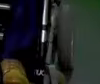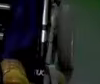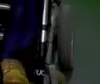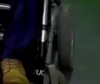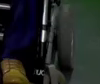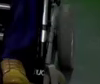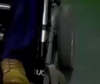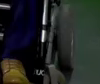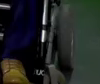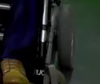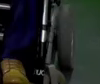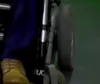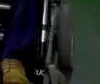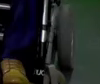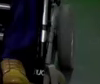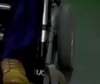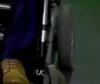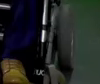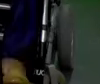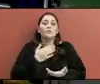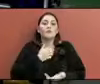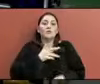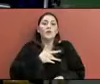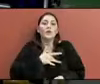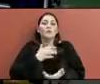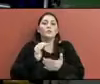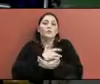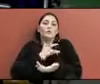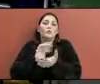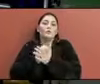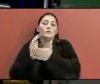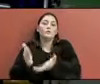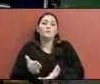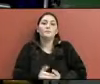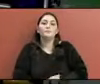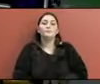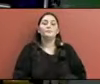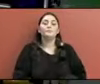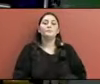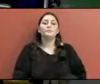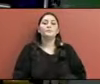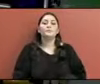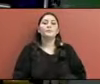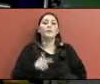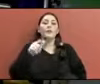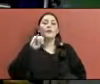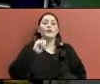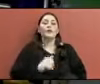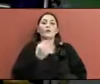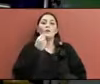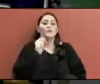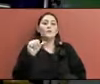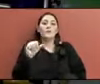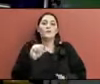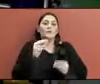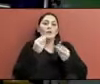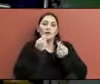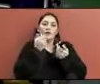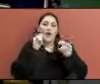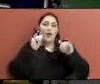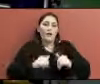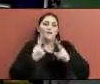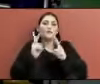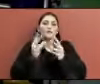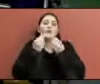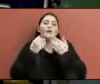de canı gönülden kutluyorum. O konuda kesinlikle ve kesinlikle hakkı yenmez yani. Tahir Başkanımız engelli